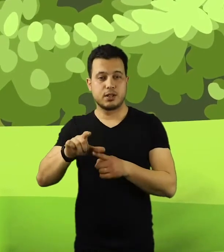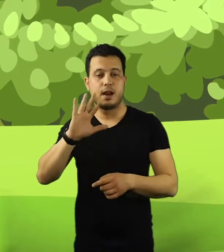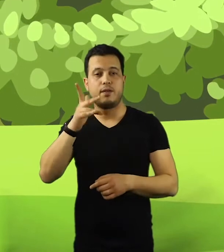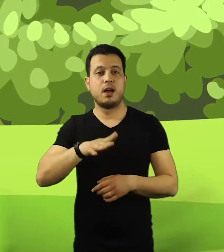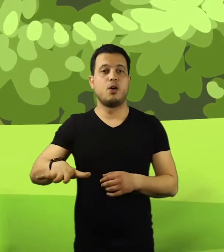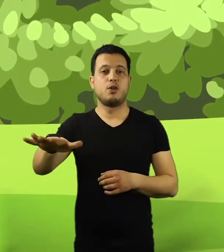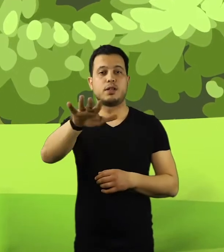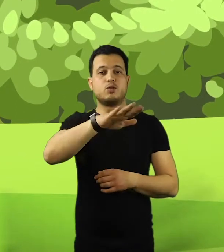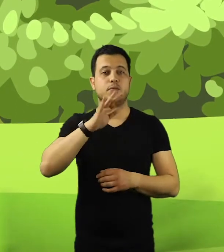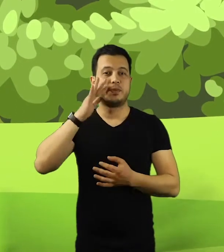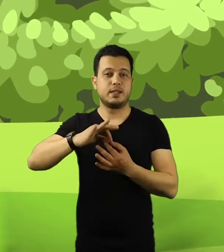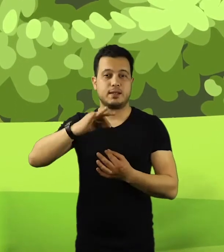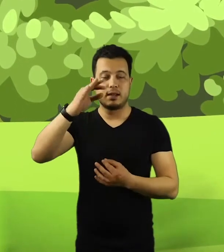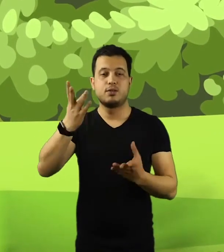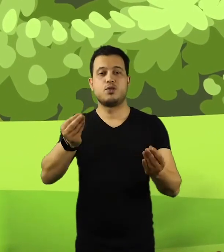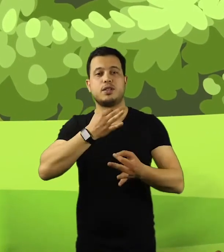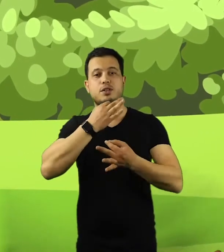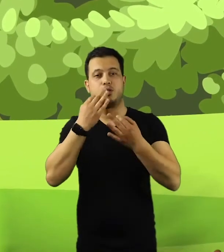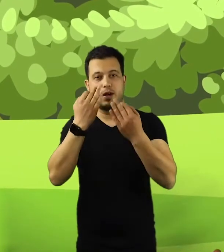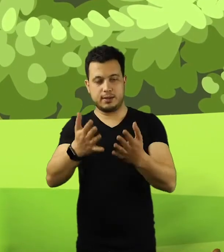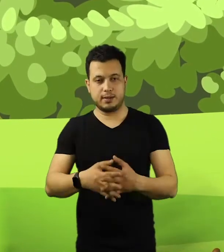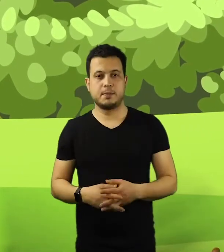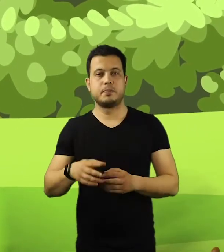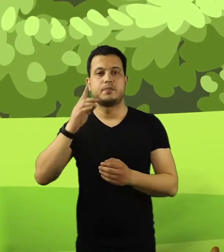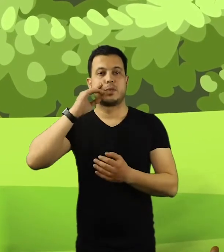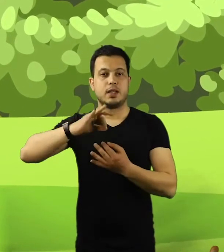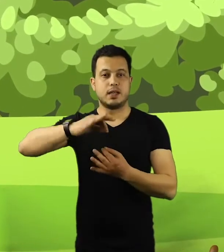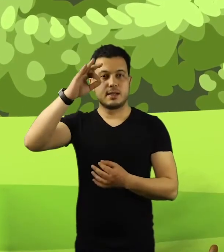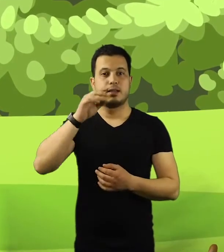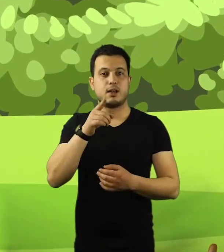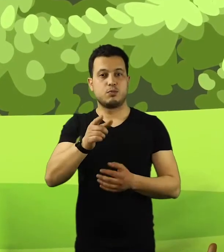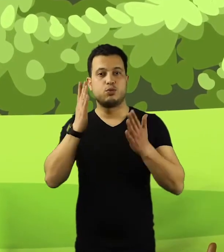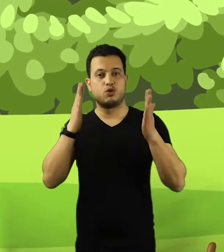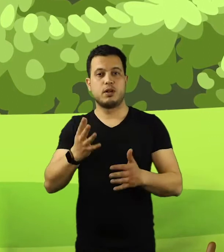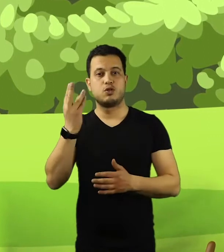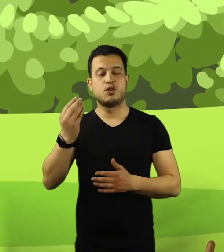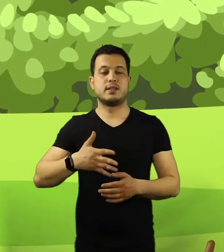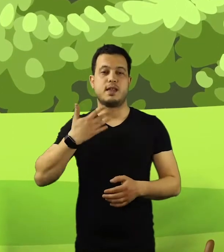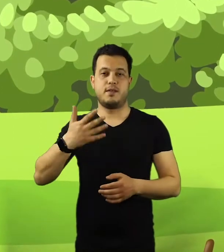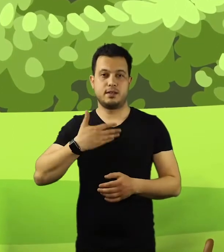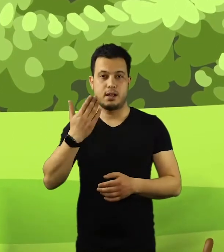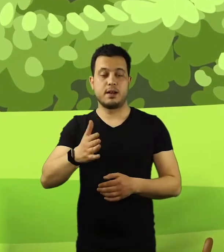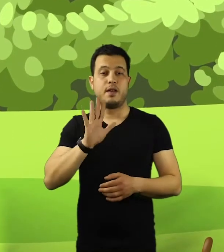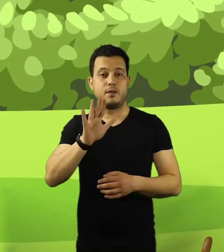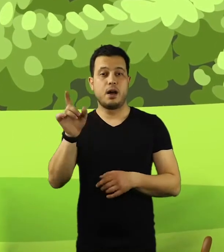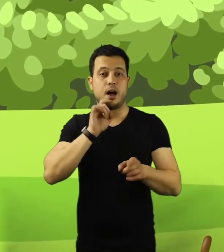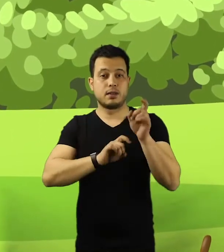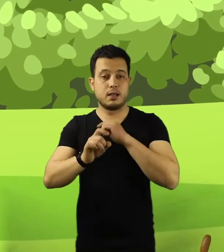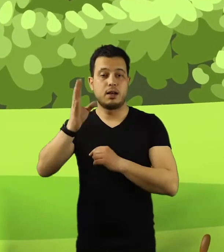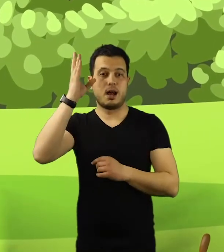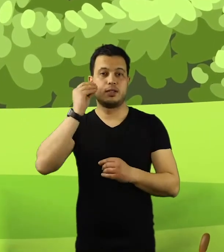oradaki tüm insanlara teşekkür etti İnsanlar bu duruma çok sevindiler Ve hatalarını